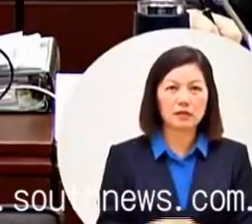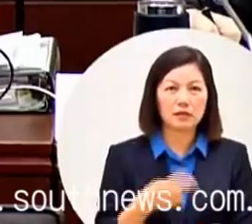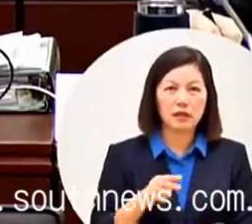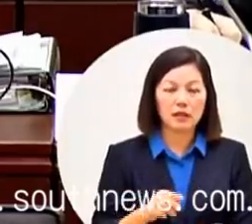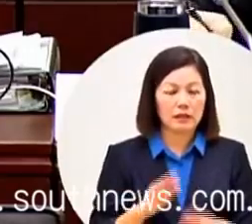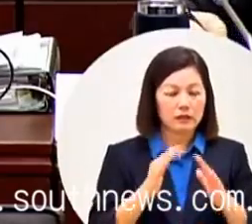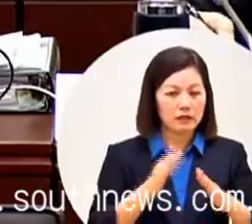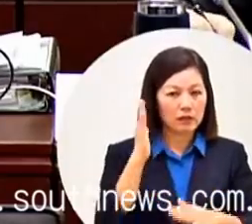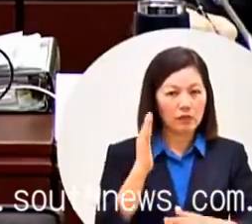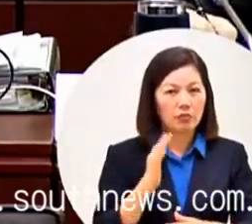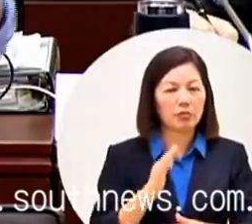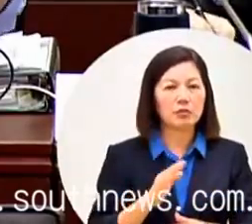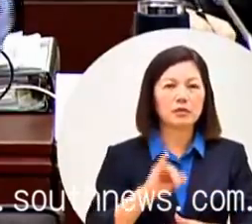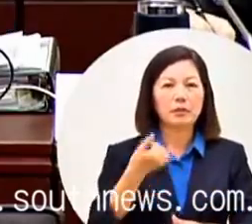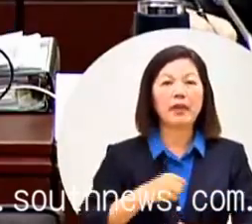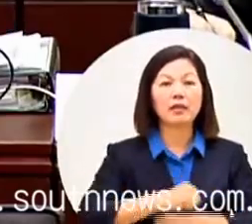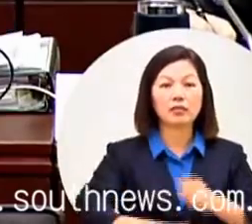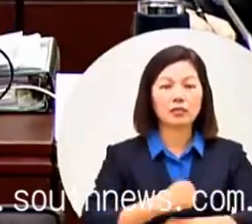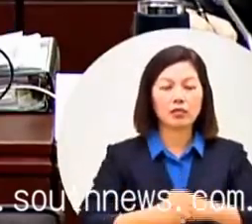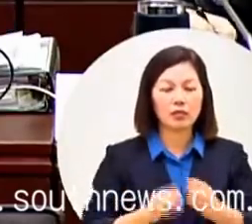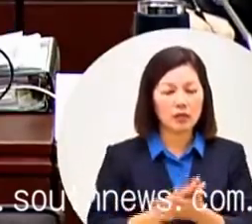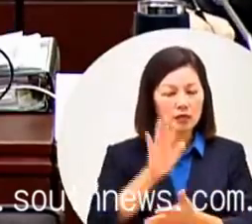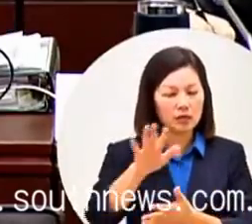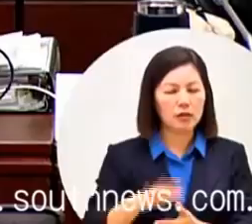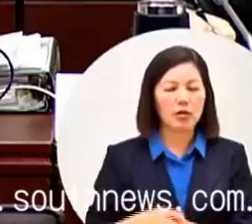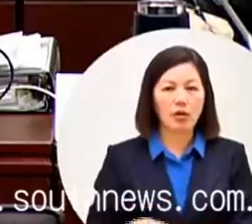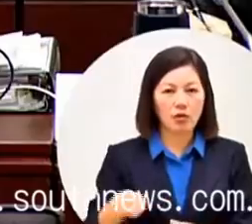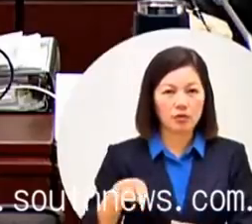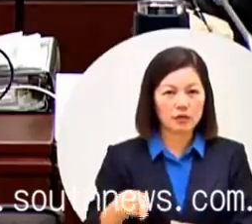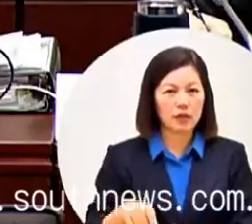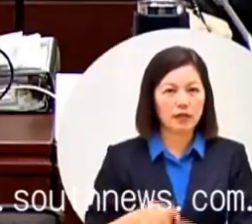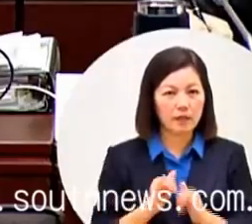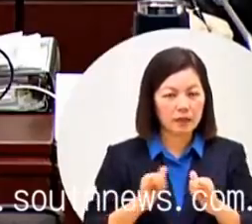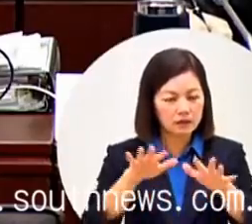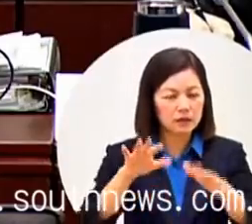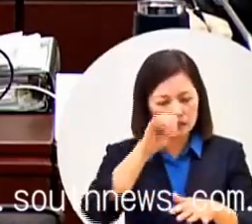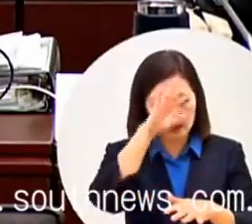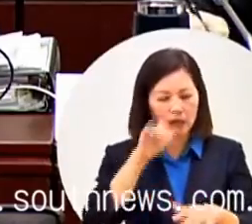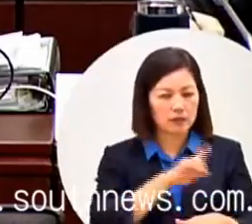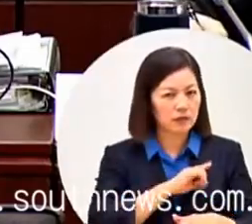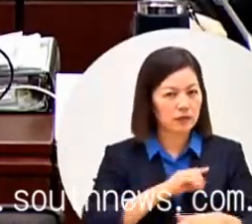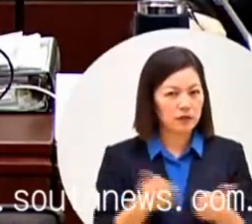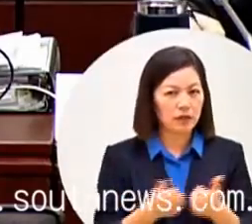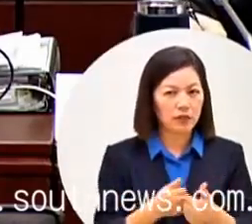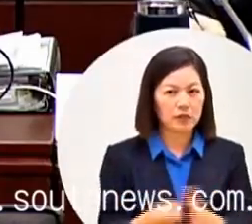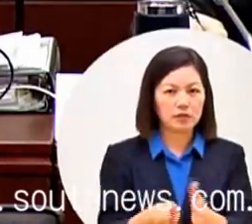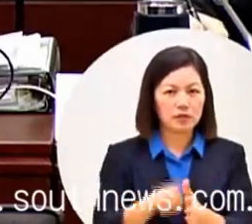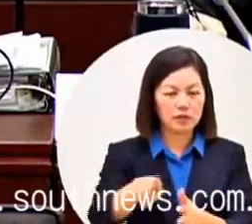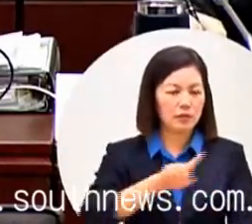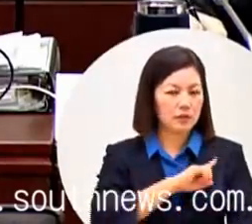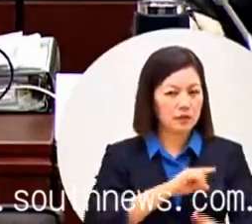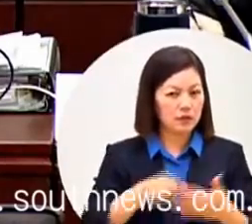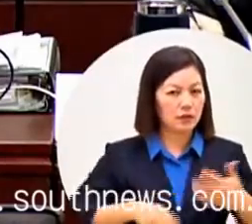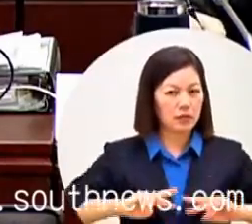的。我想未来可能在贵会会本部在开会的时候，你们自己提出有没有改革的方式。我们市